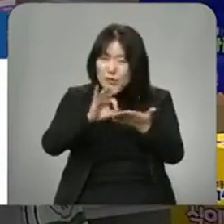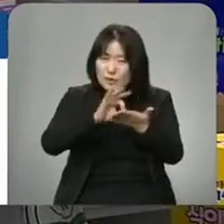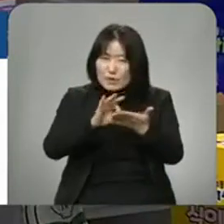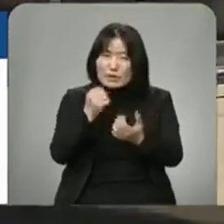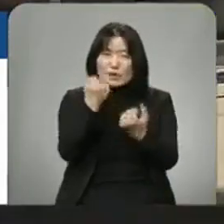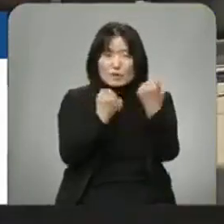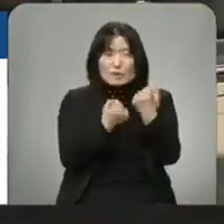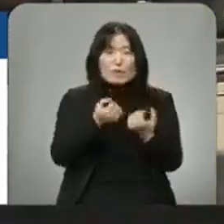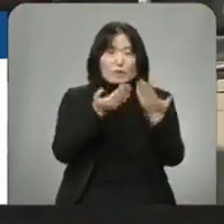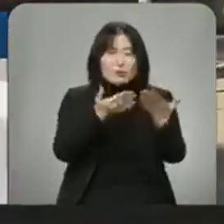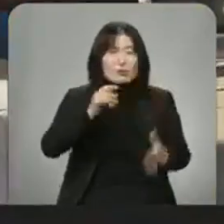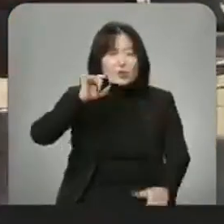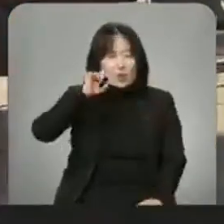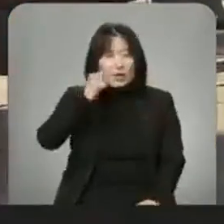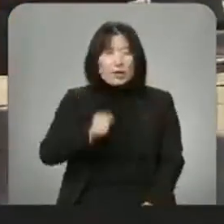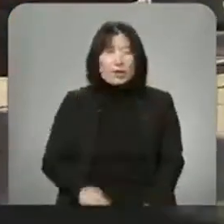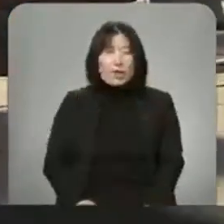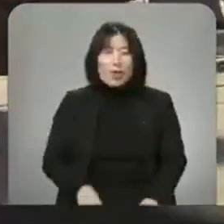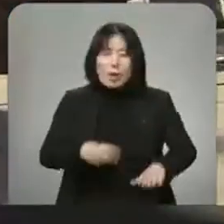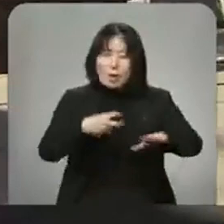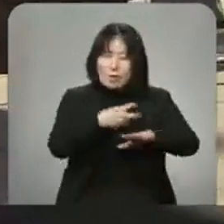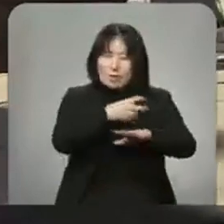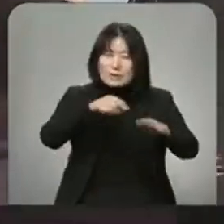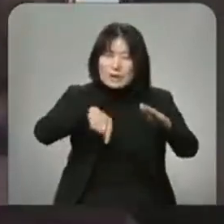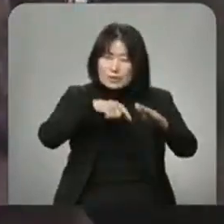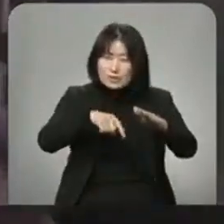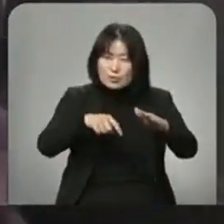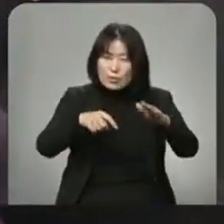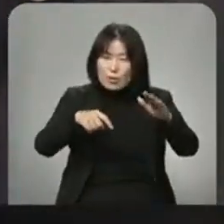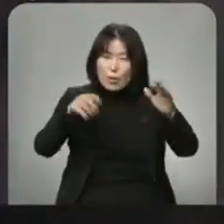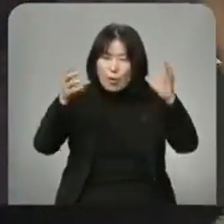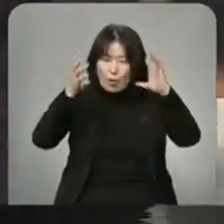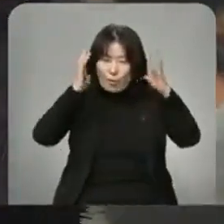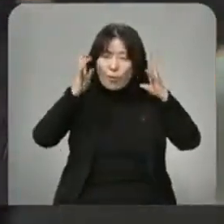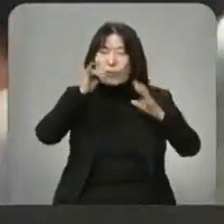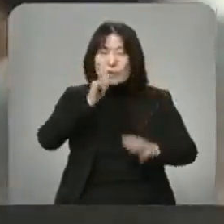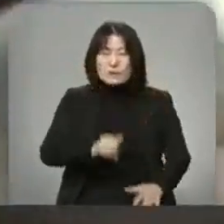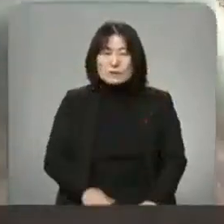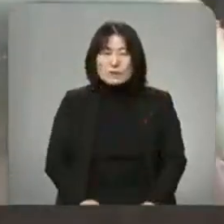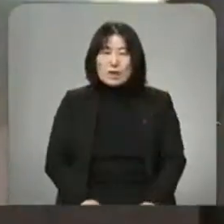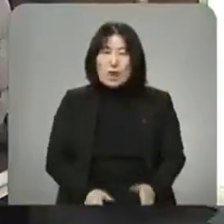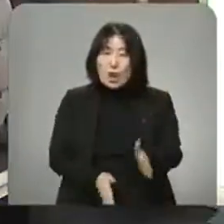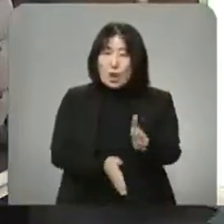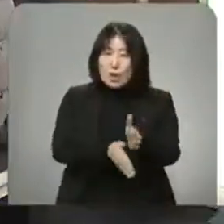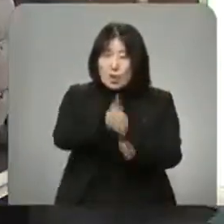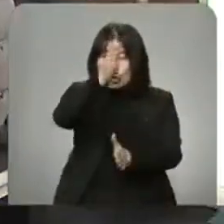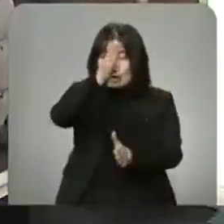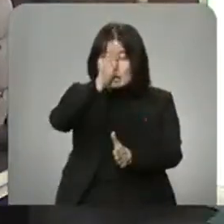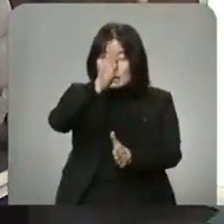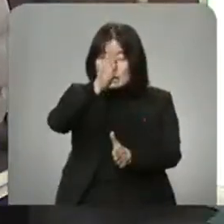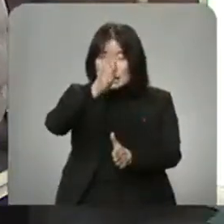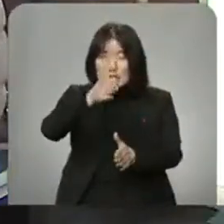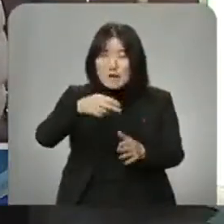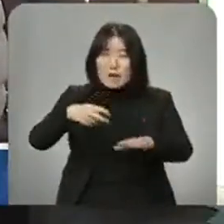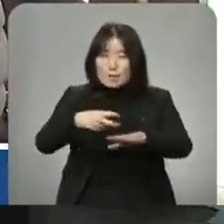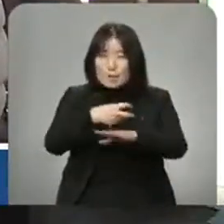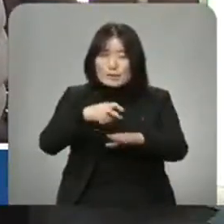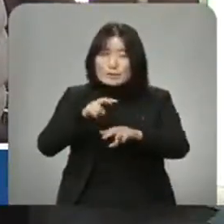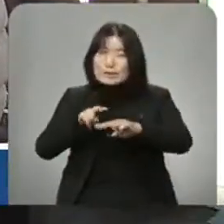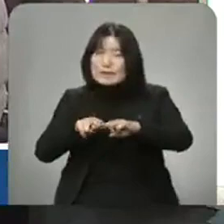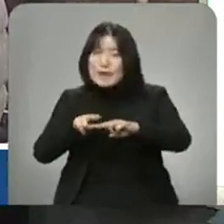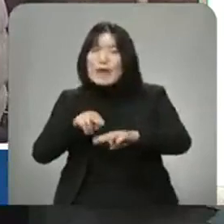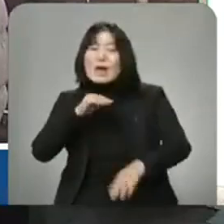어려울 것 같긴 합니다. 대중교통도 혼란스럽긴 마찬가지입니다. 춘천 도심의 버스 정류장입니다. 이제부터